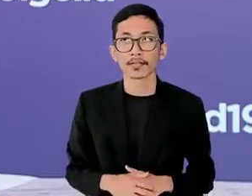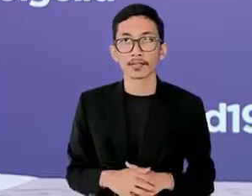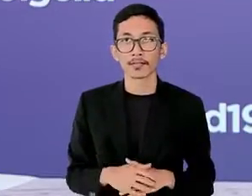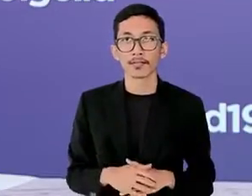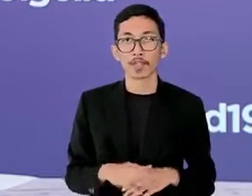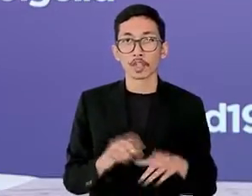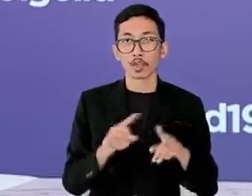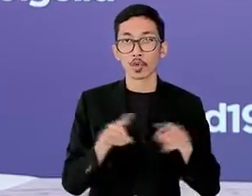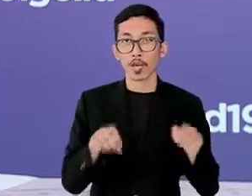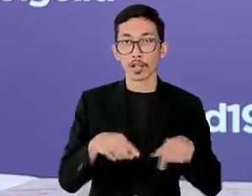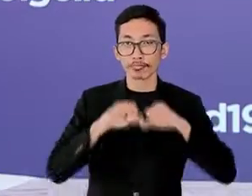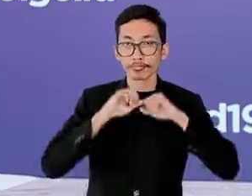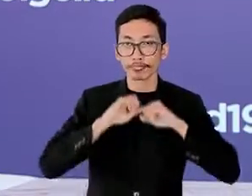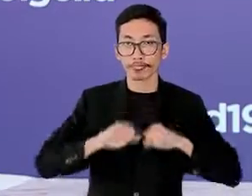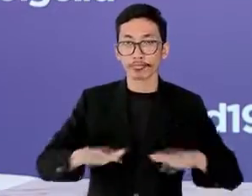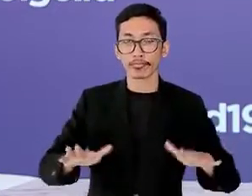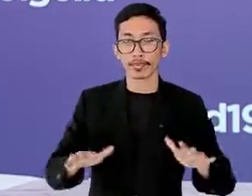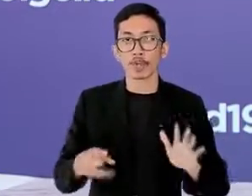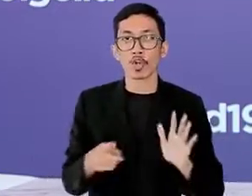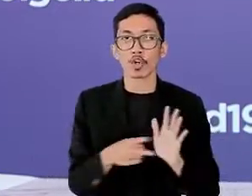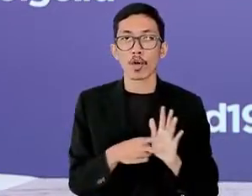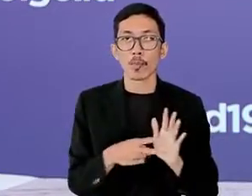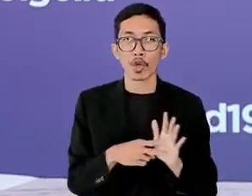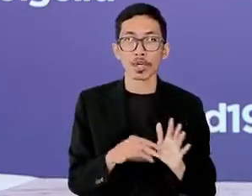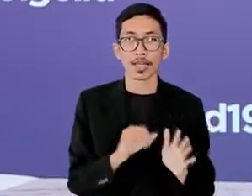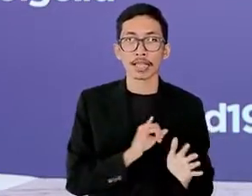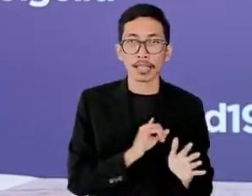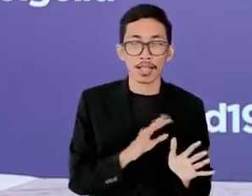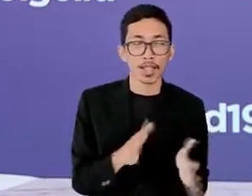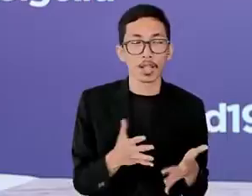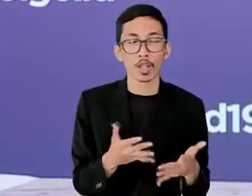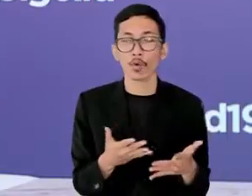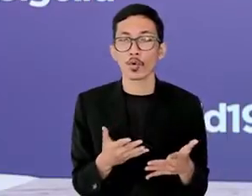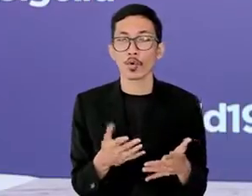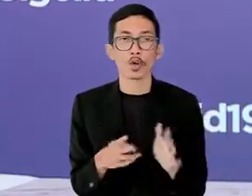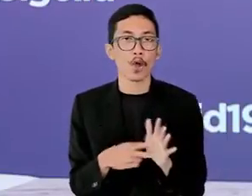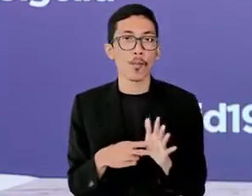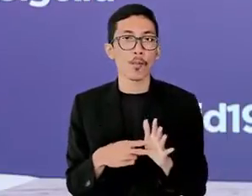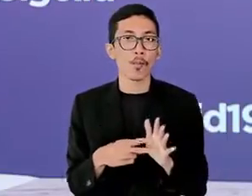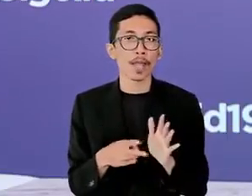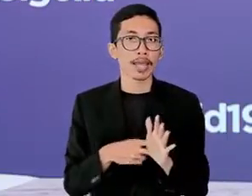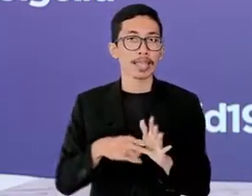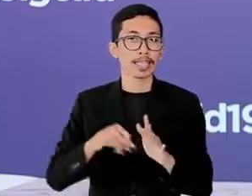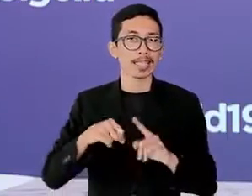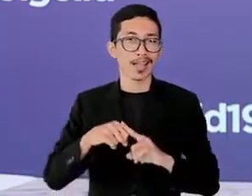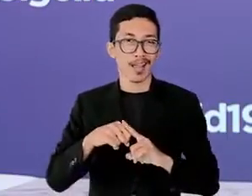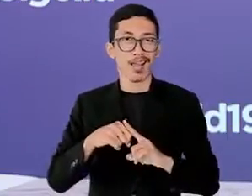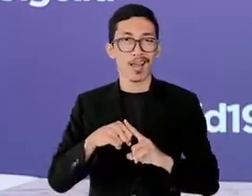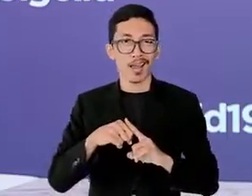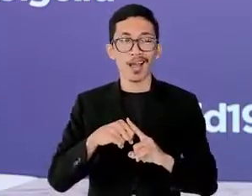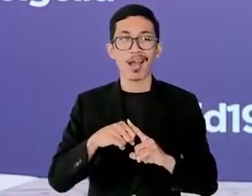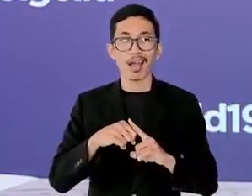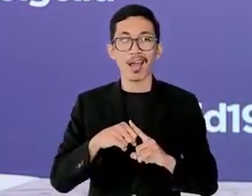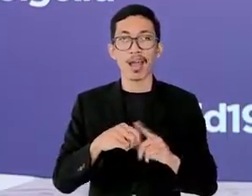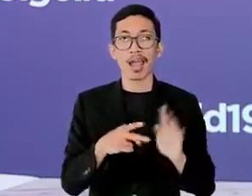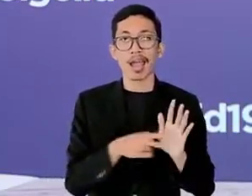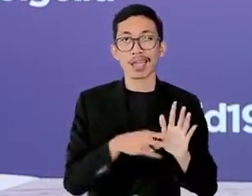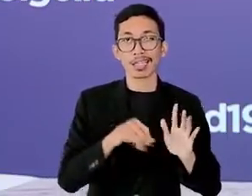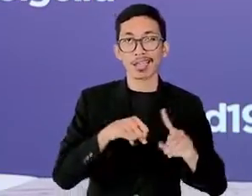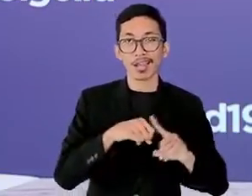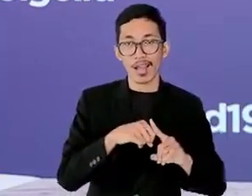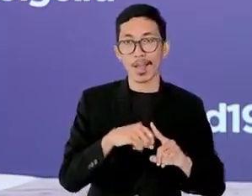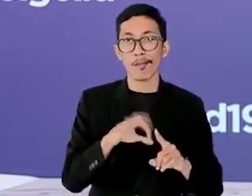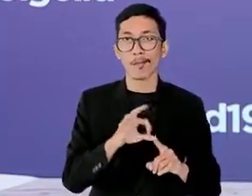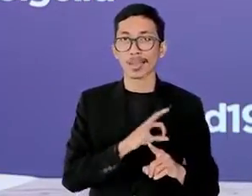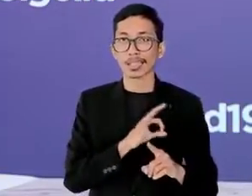nomor identitas kependudukan atau Nik presiden hal ini dimungkinkan karena Nik presiden